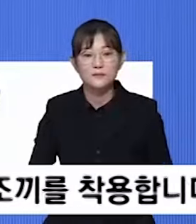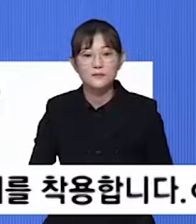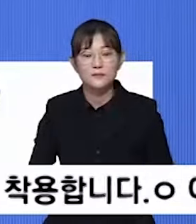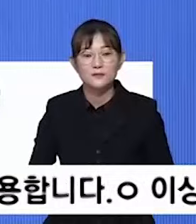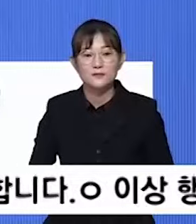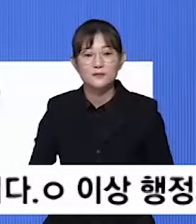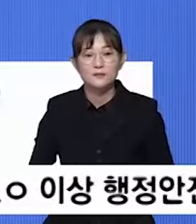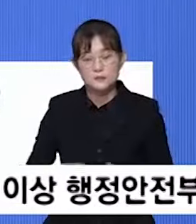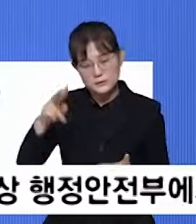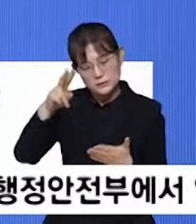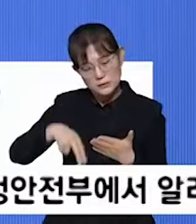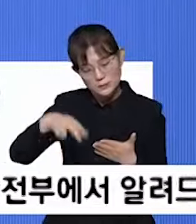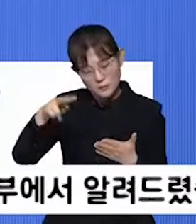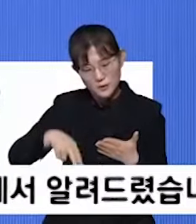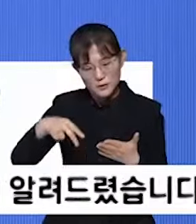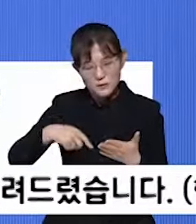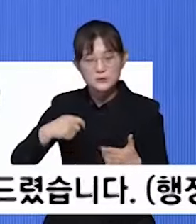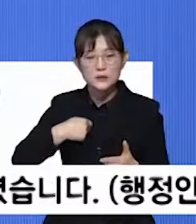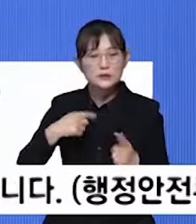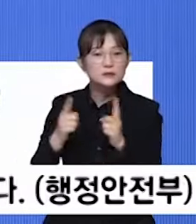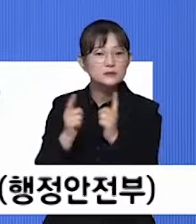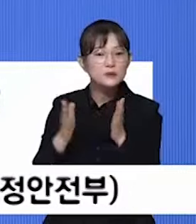함께 그 증언 속에서